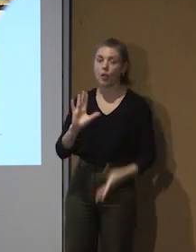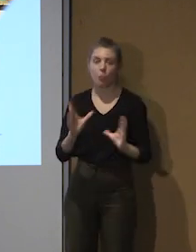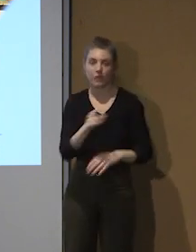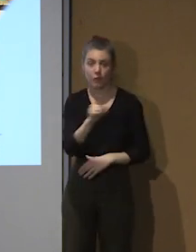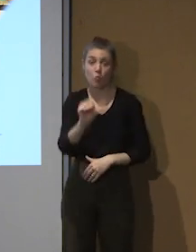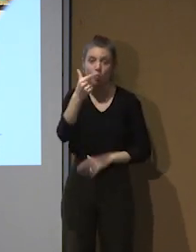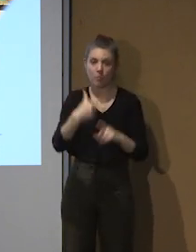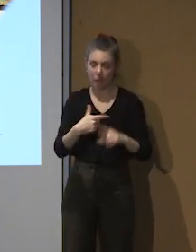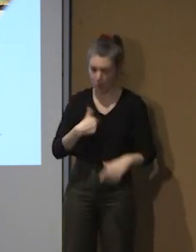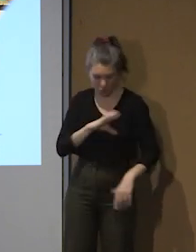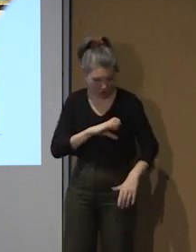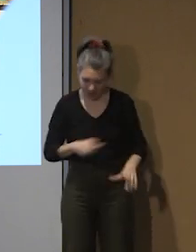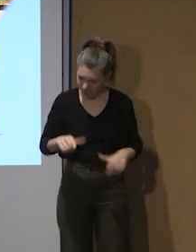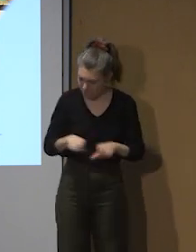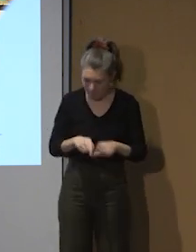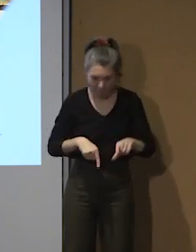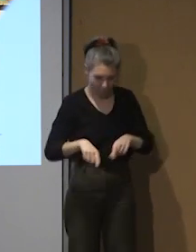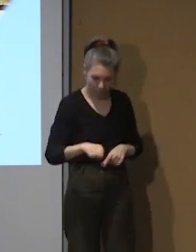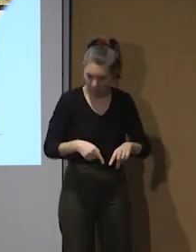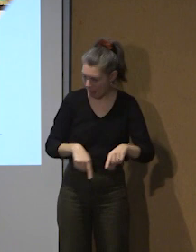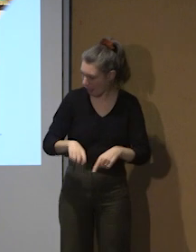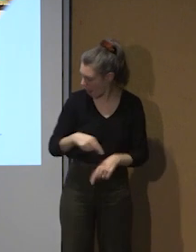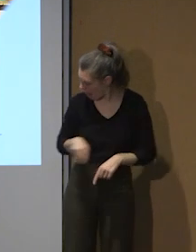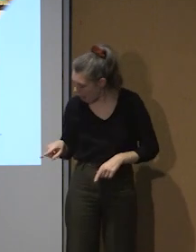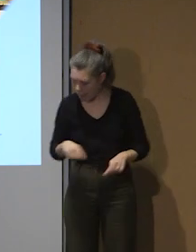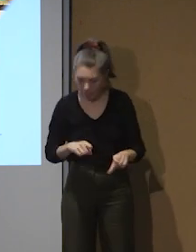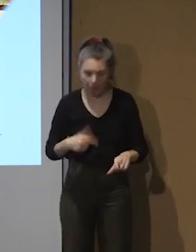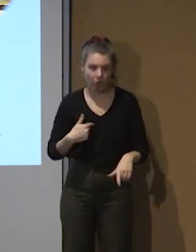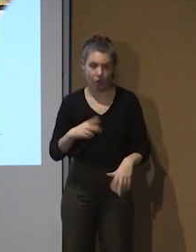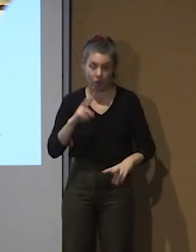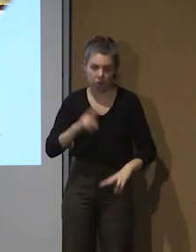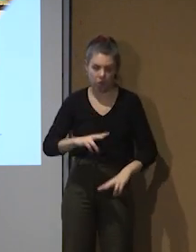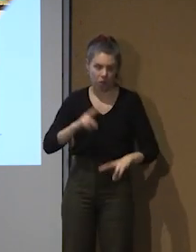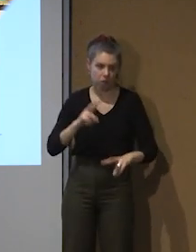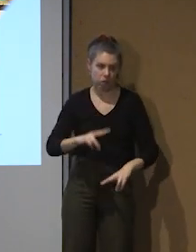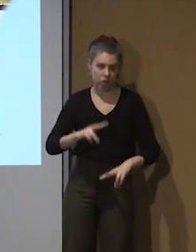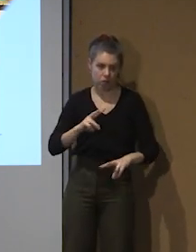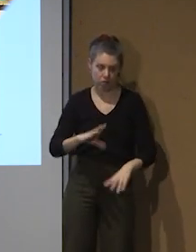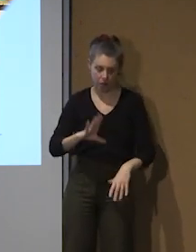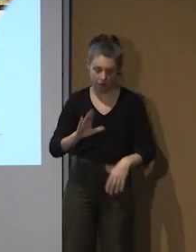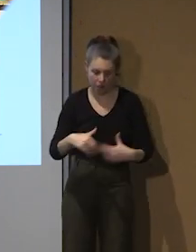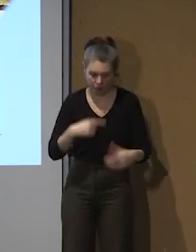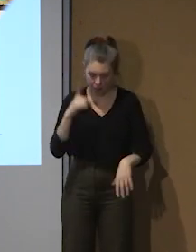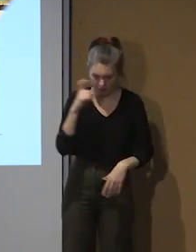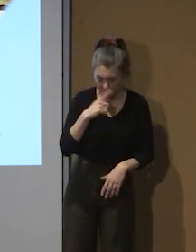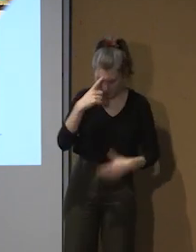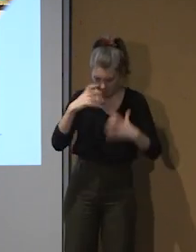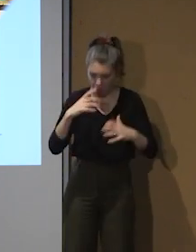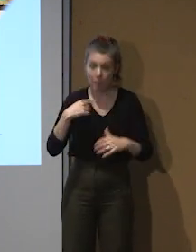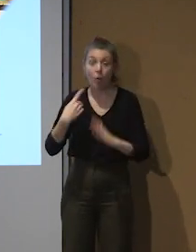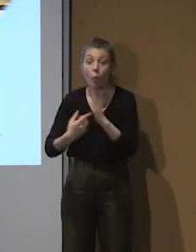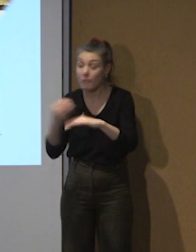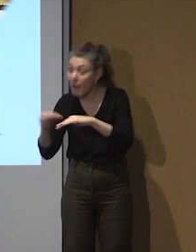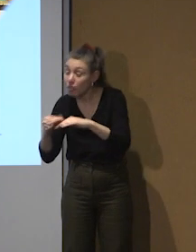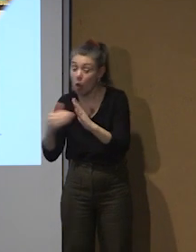Madison, votre cerveau, finalement, il s'est mis à comprendre qu'à tel moment, il fallait qu'il enclenche la main droite, à quel moment il fallait que je déplace sur le côté,